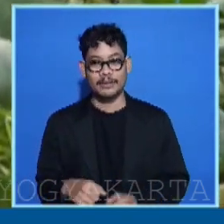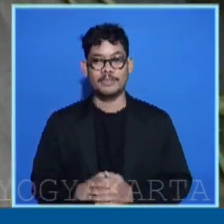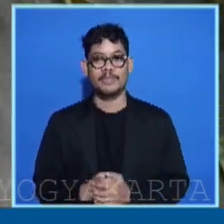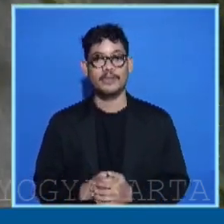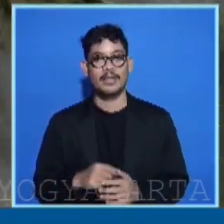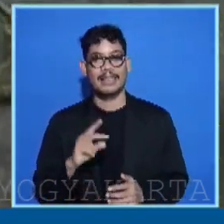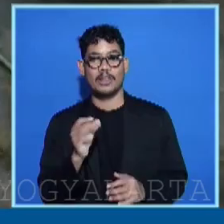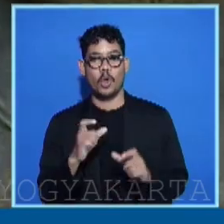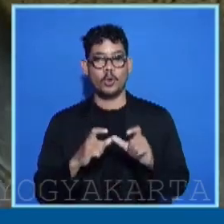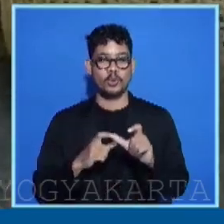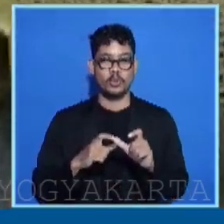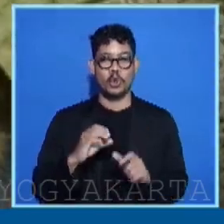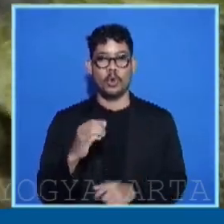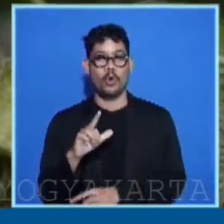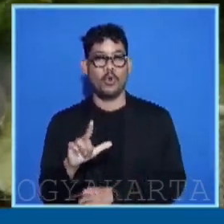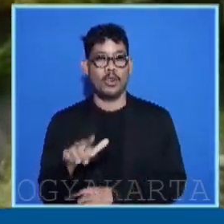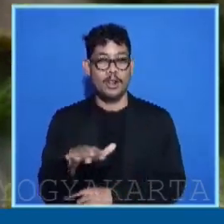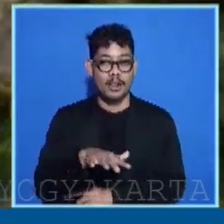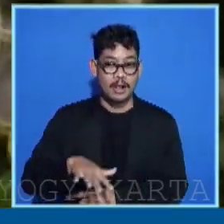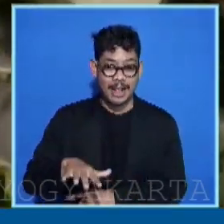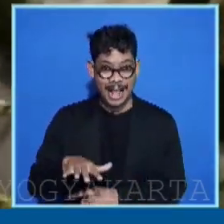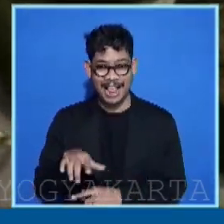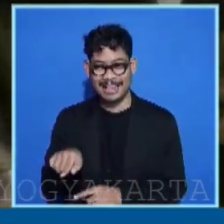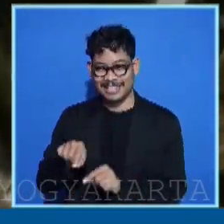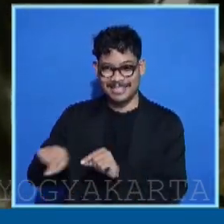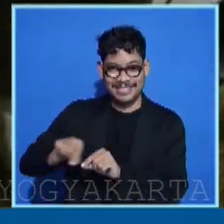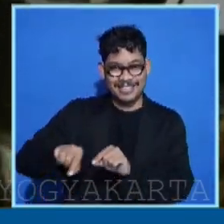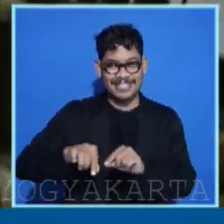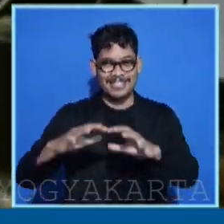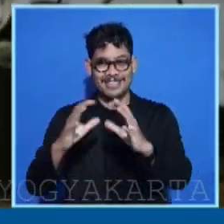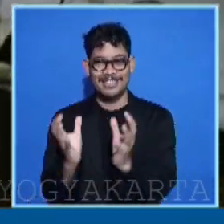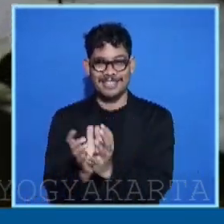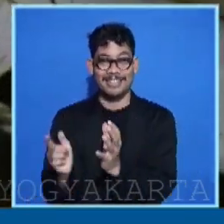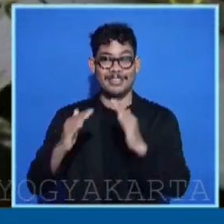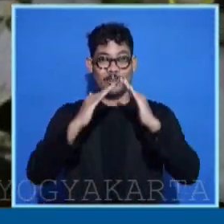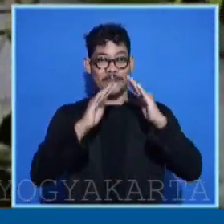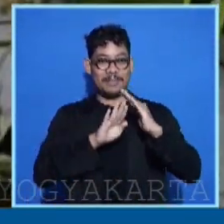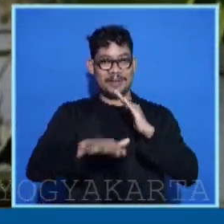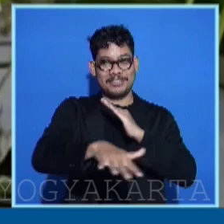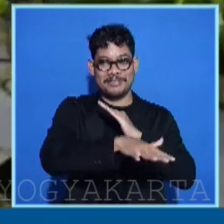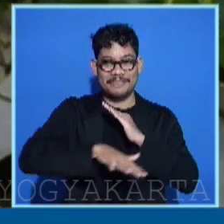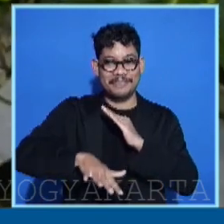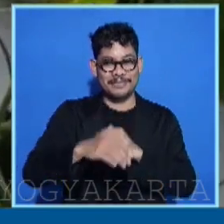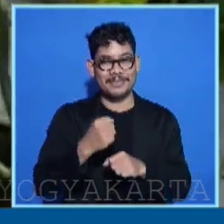Tani melon modern ingkang nanem melon mawi greenh in Dusun Wonosari donarjo